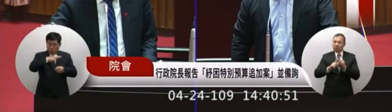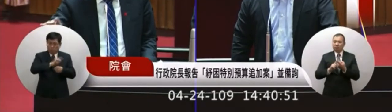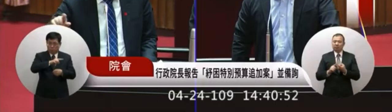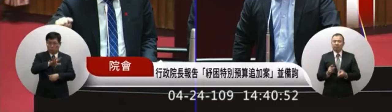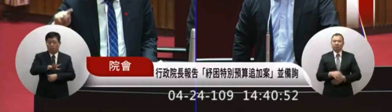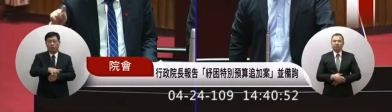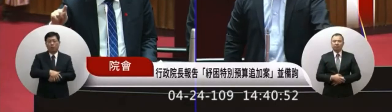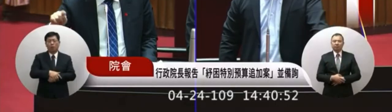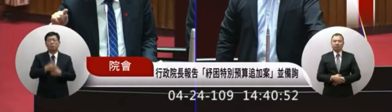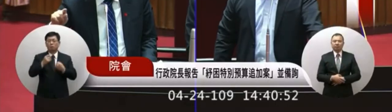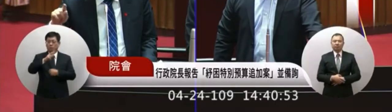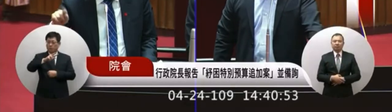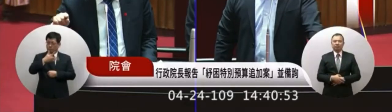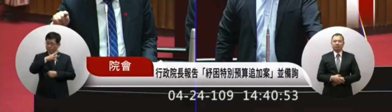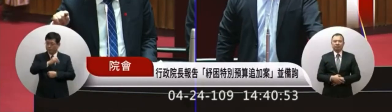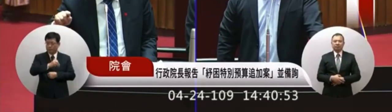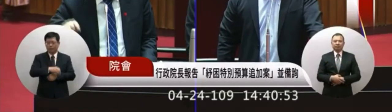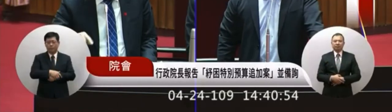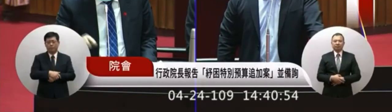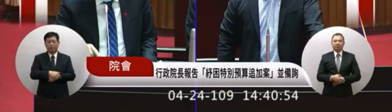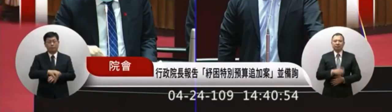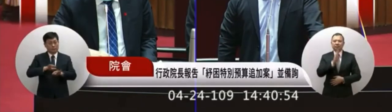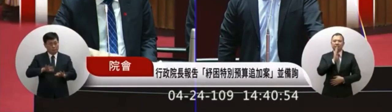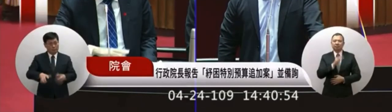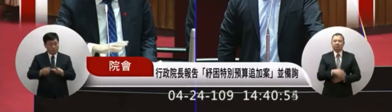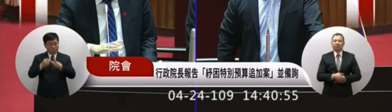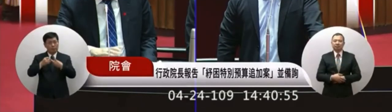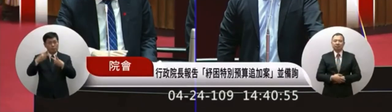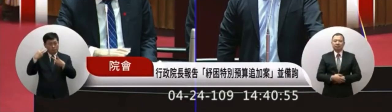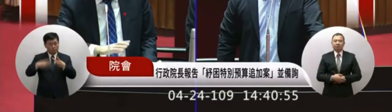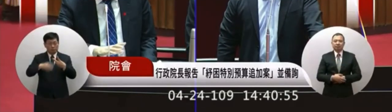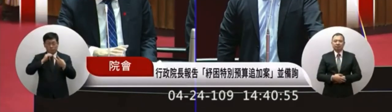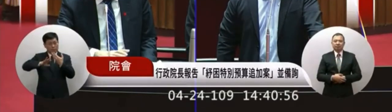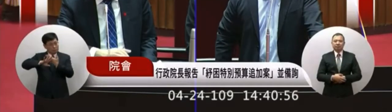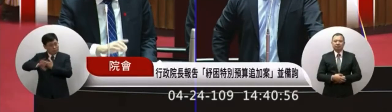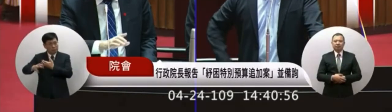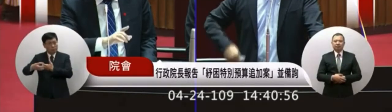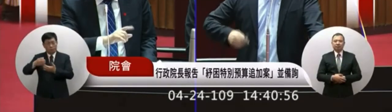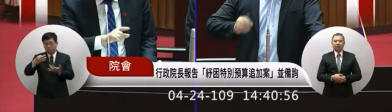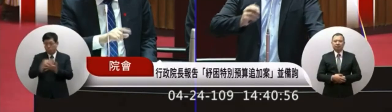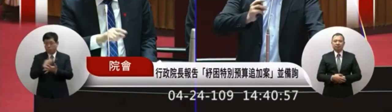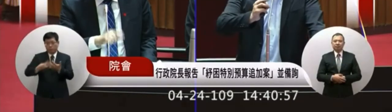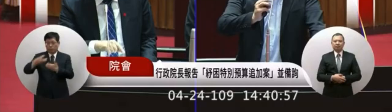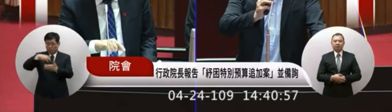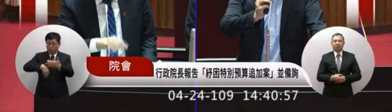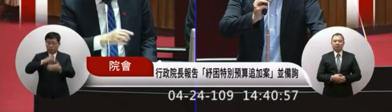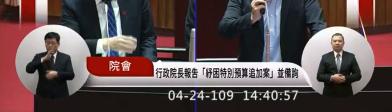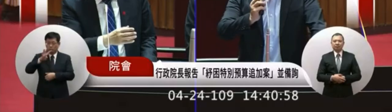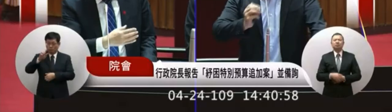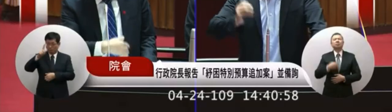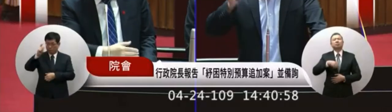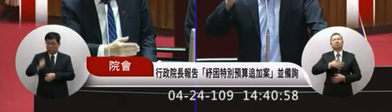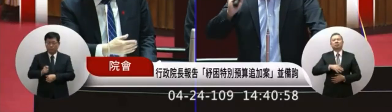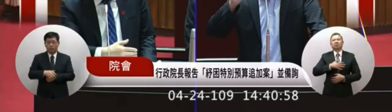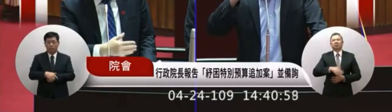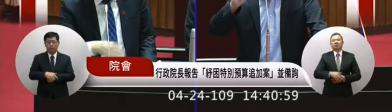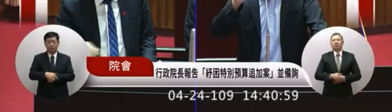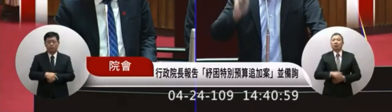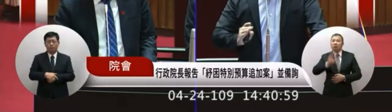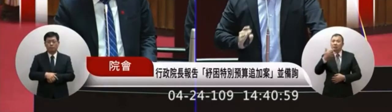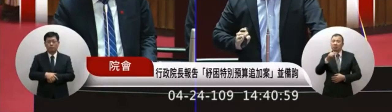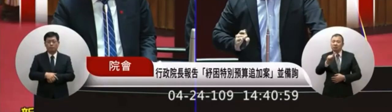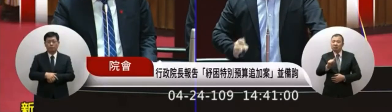生，所以阵变7800万。 是。 啊，即届是涵盖其他的部分无够，都变41亿。 我知，但是你